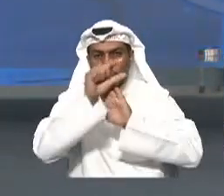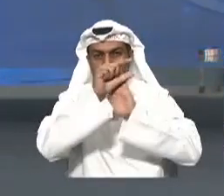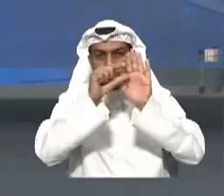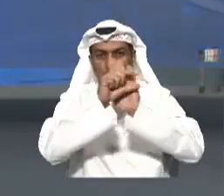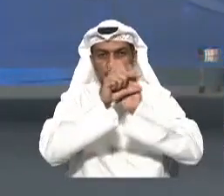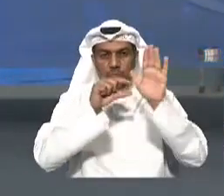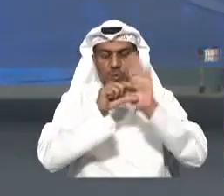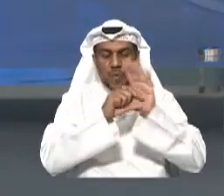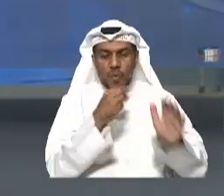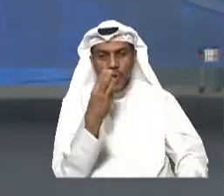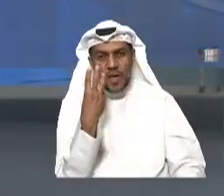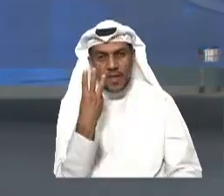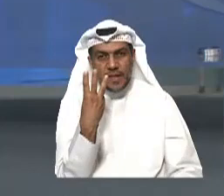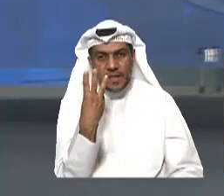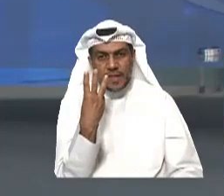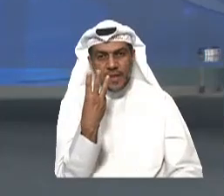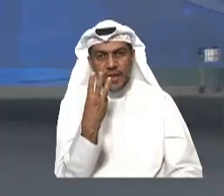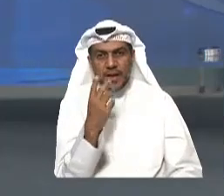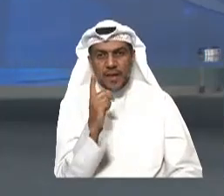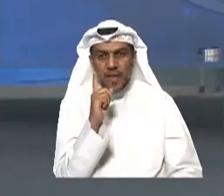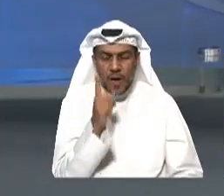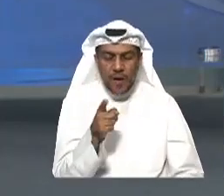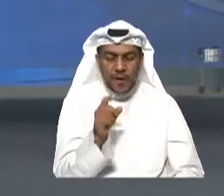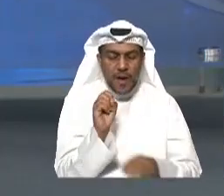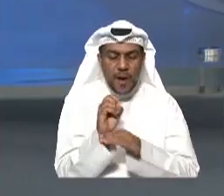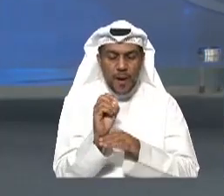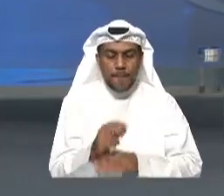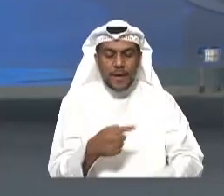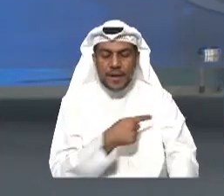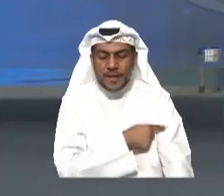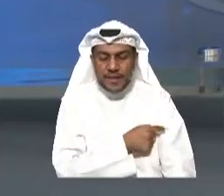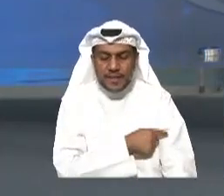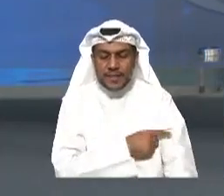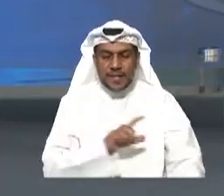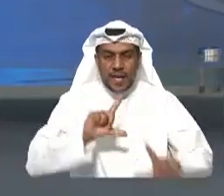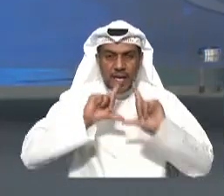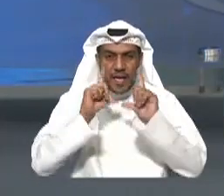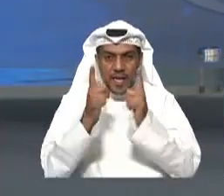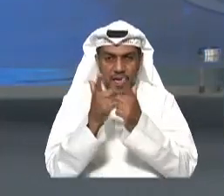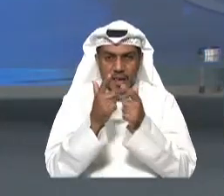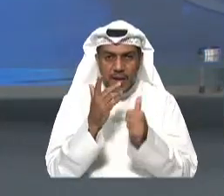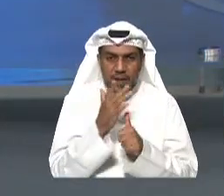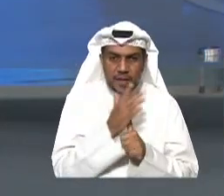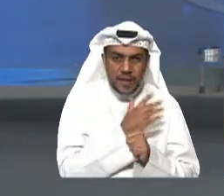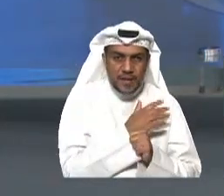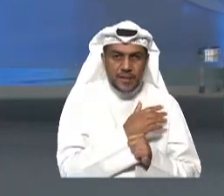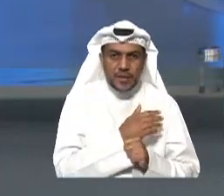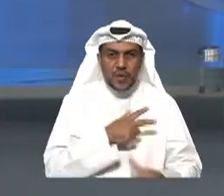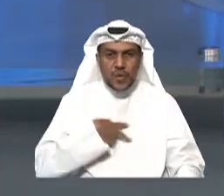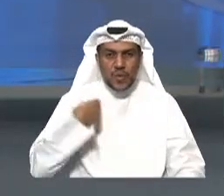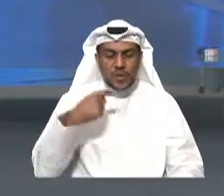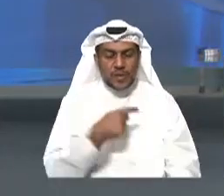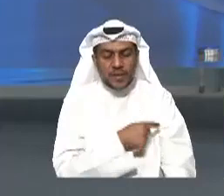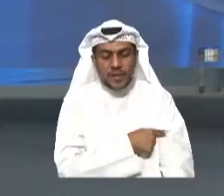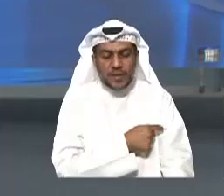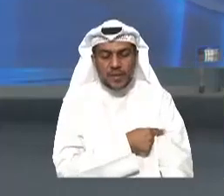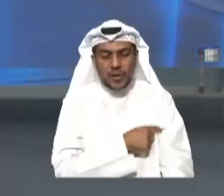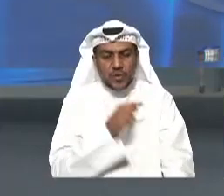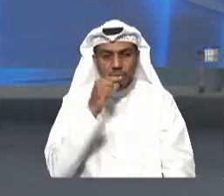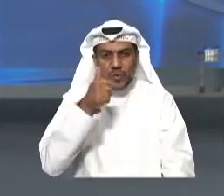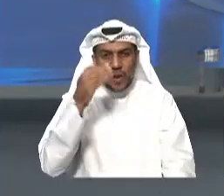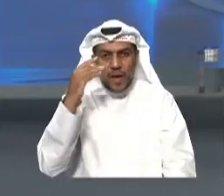وتكليفات المجلس لها لجنه الشؤون الصحيه والاجتماعيه والعمل البرلمانيه وبحضور وزير الصحه الدكتور احمد